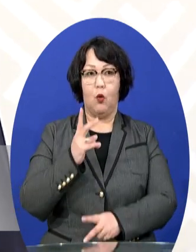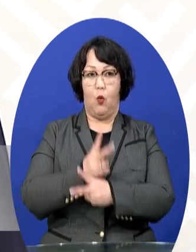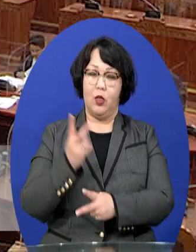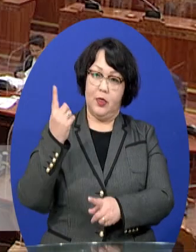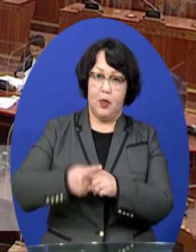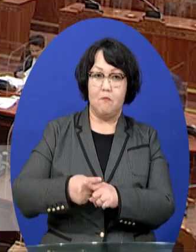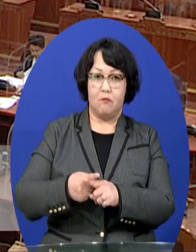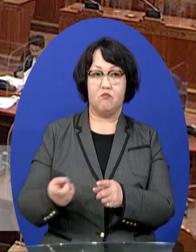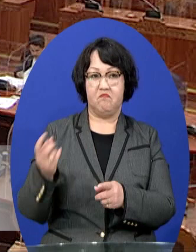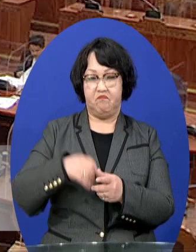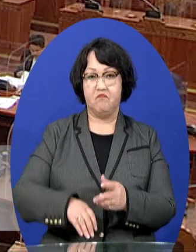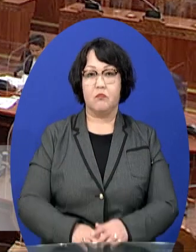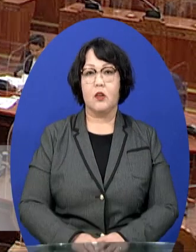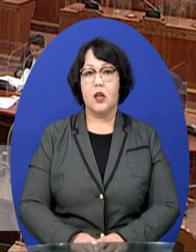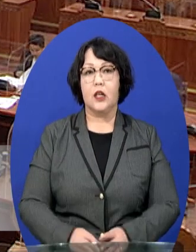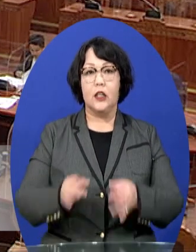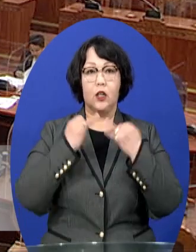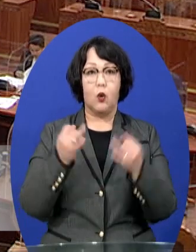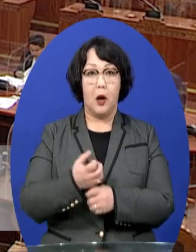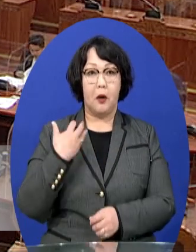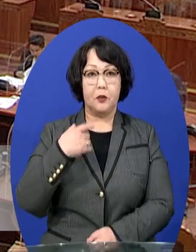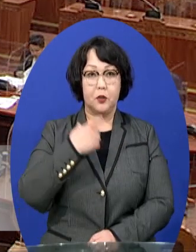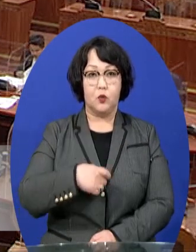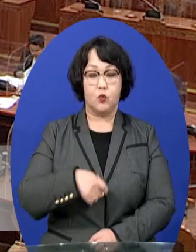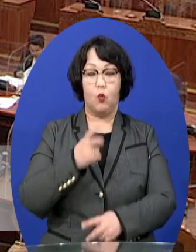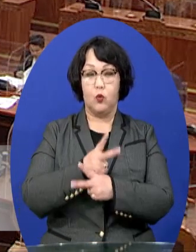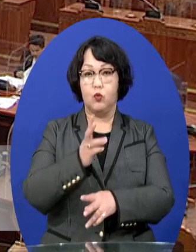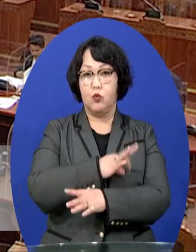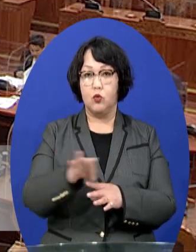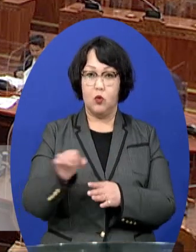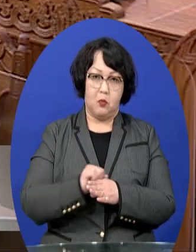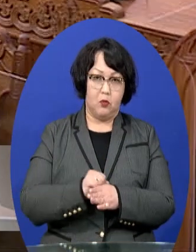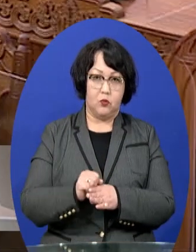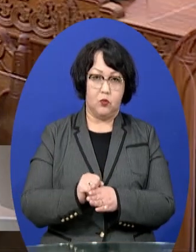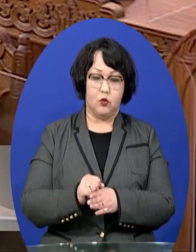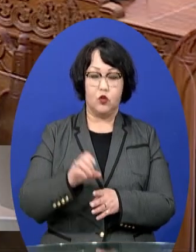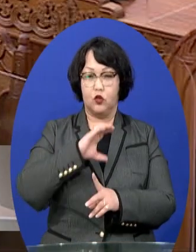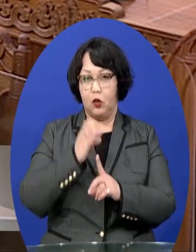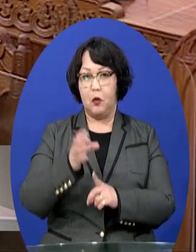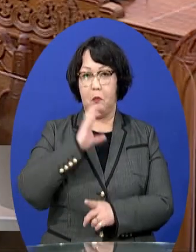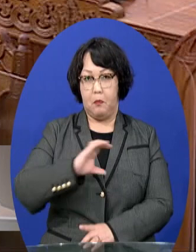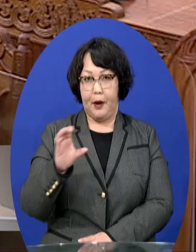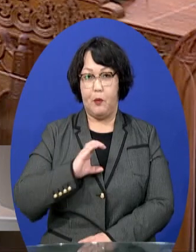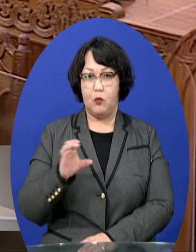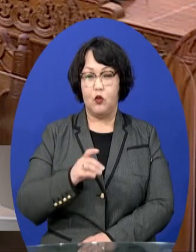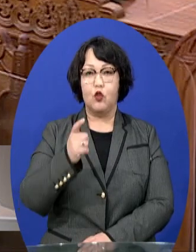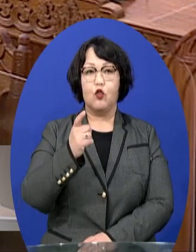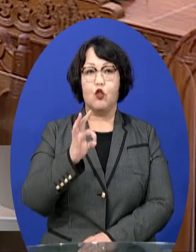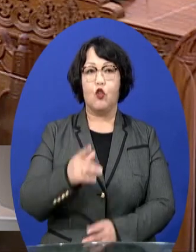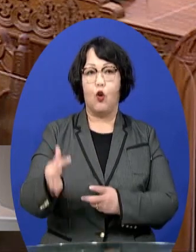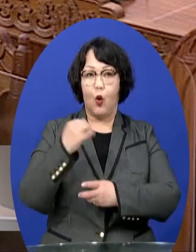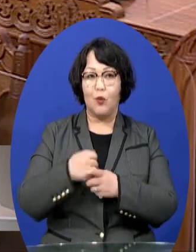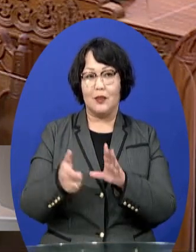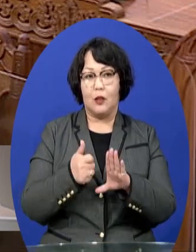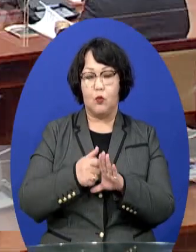орж ирнэ. Улсын хурлын ажлын эсхийн гишүүд хуулийн төслийг боловсруулахдаа соёлын байгууллагуудыг хөрөнгө оруулалт